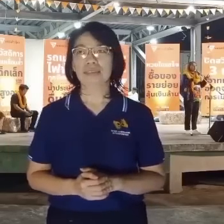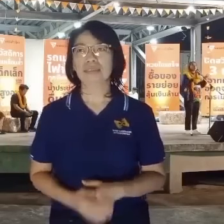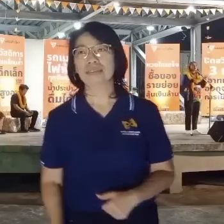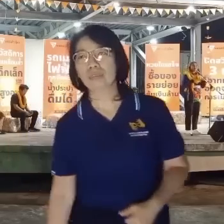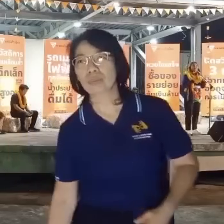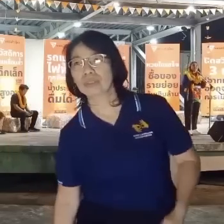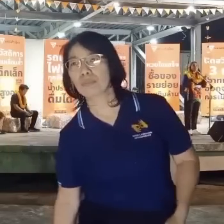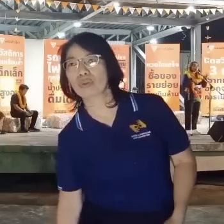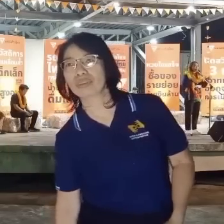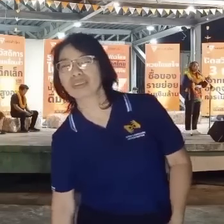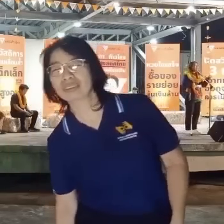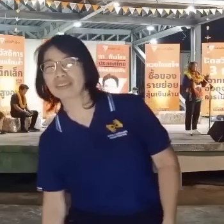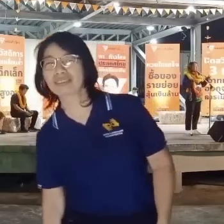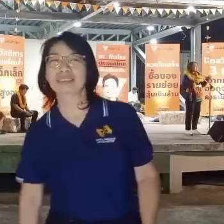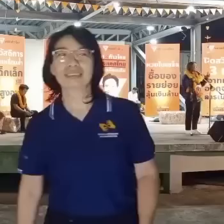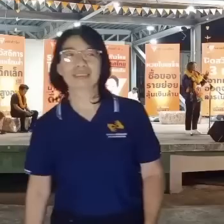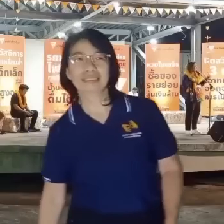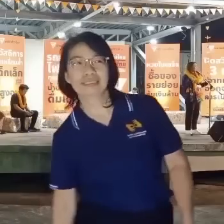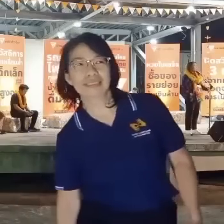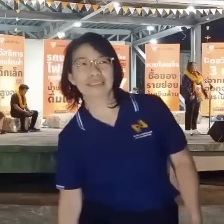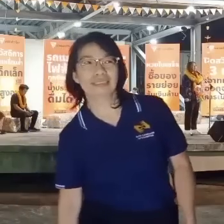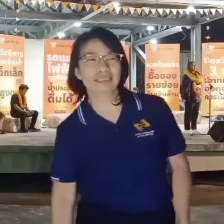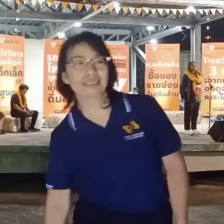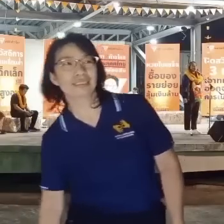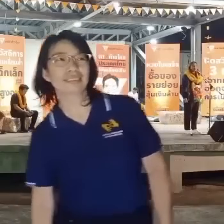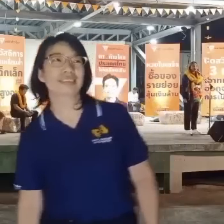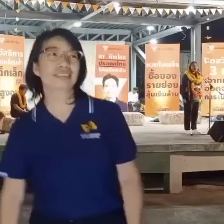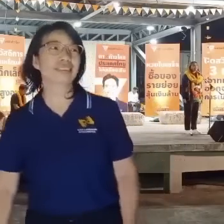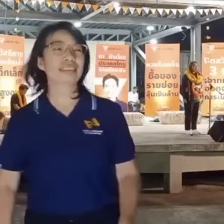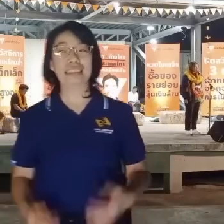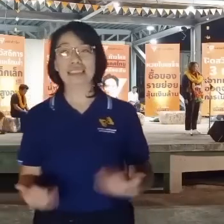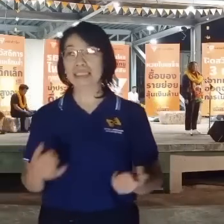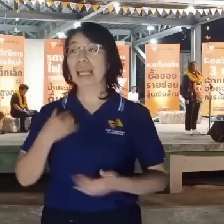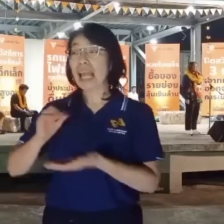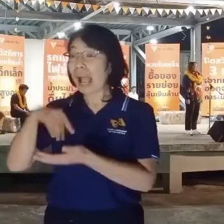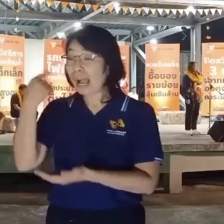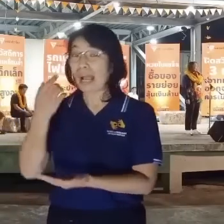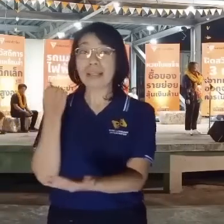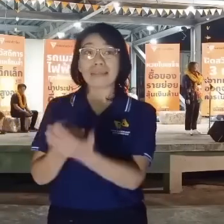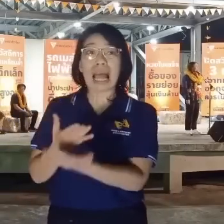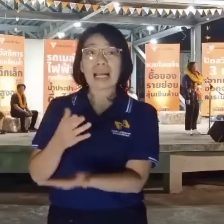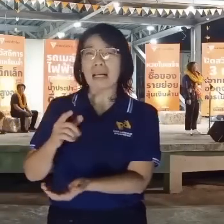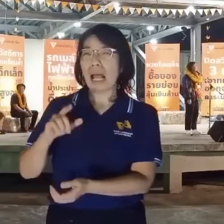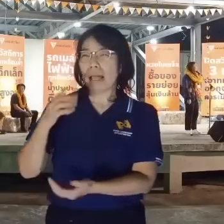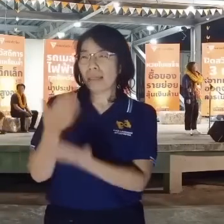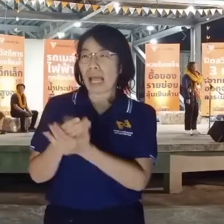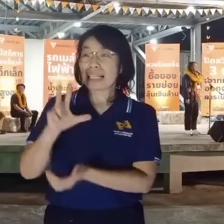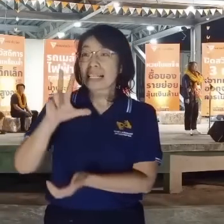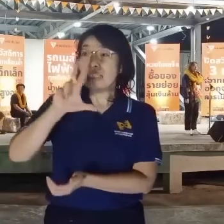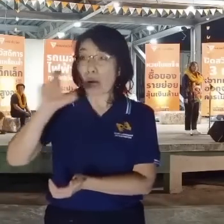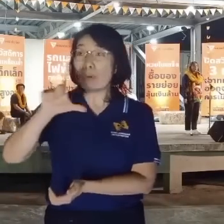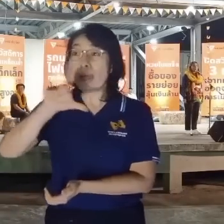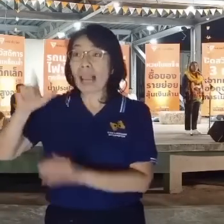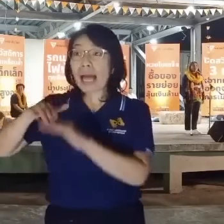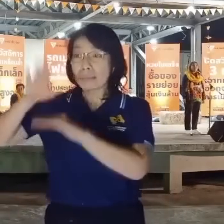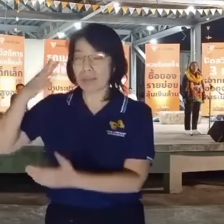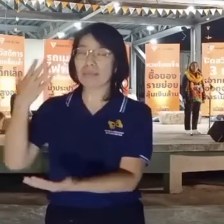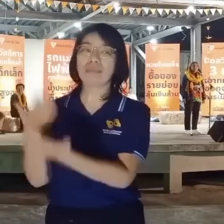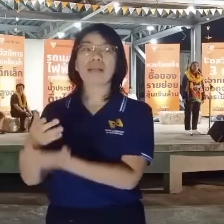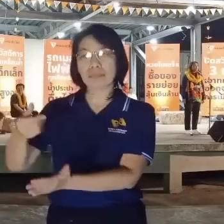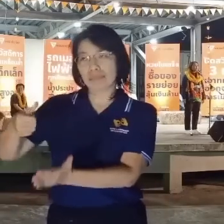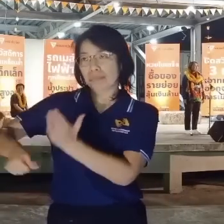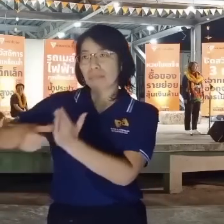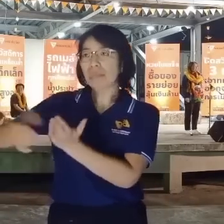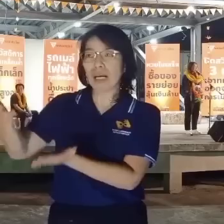พราะว่าเราจะเก็บกับคนที่มีทรัพย์สินมากกว่า300ล้านบาทขึ้นไปซึ่งดิฉันคิดว่า